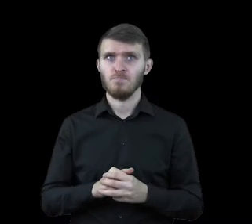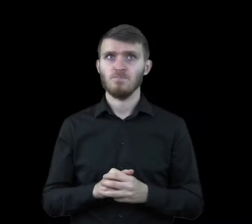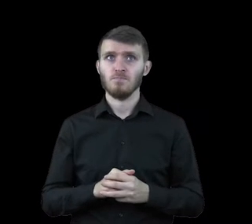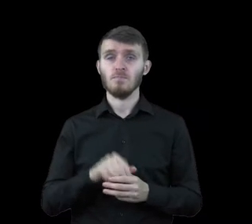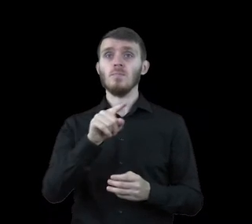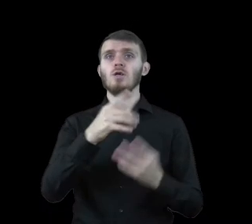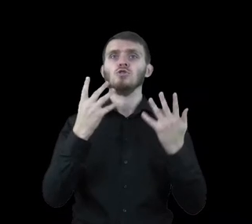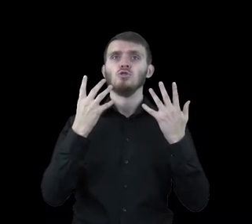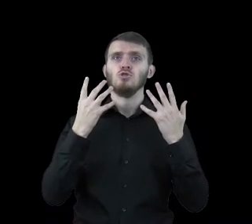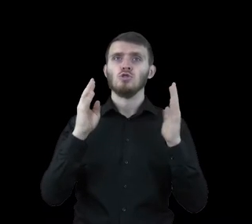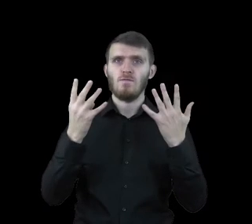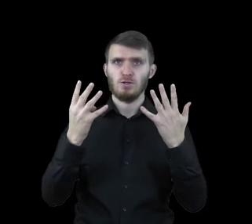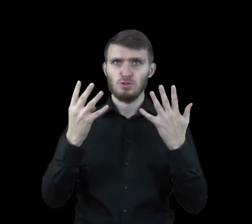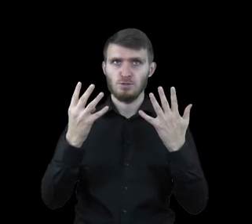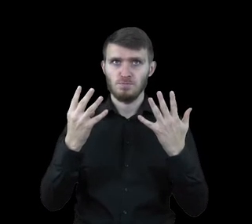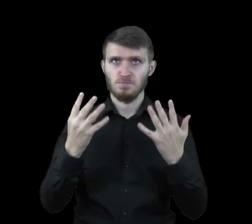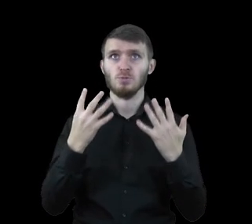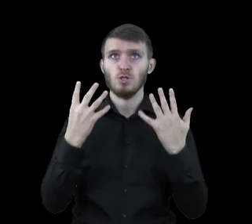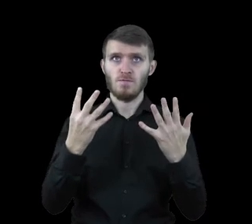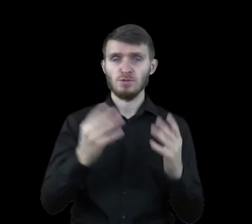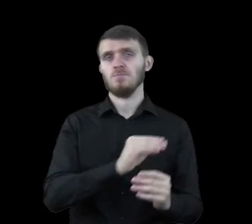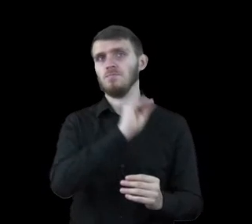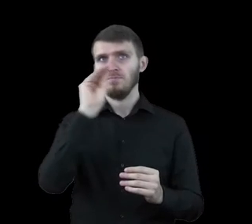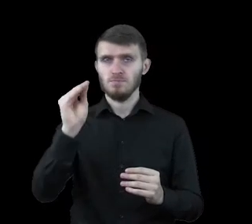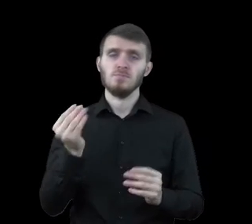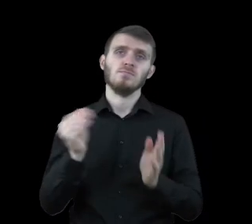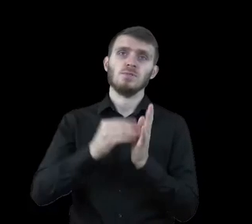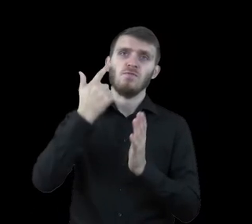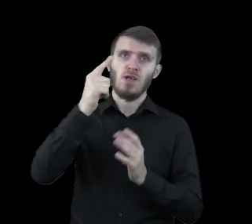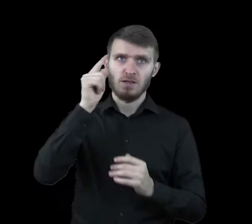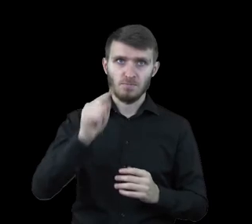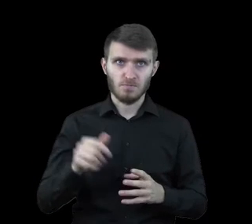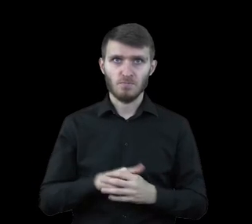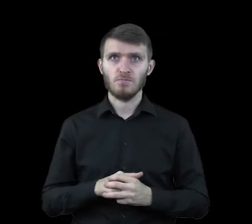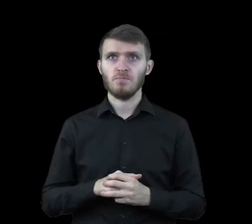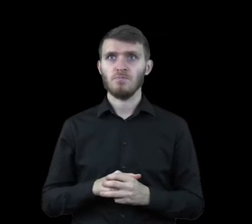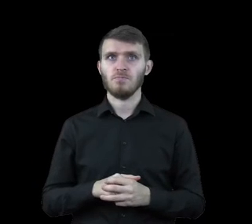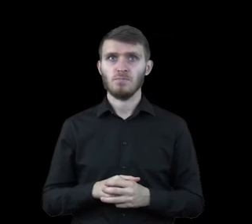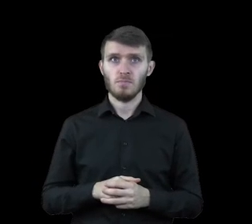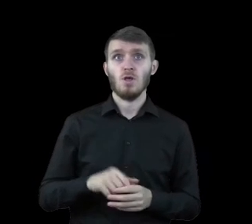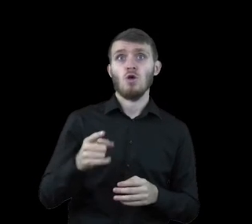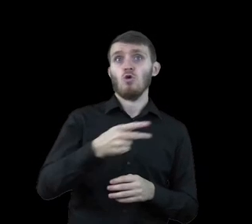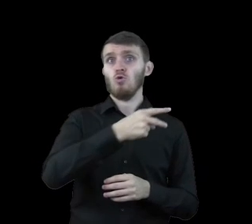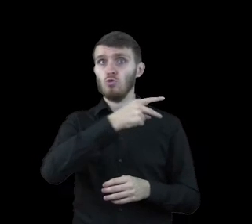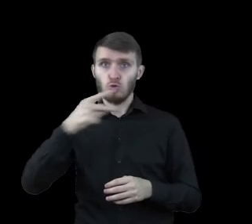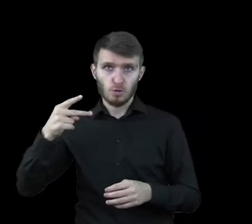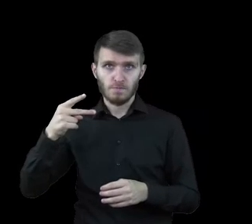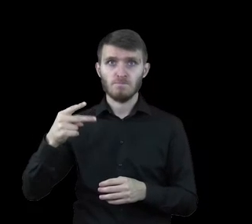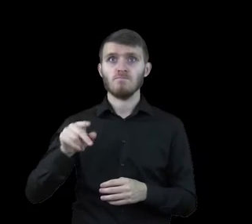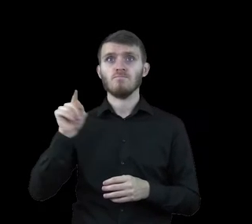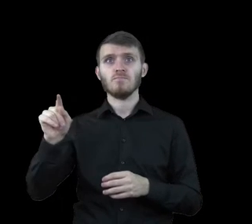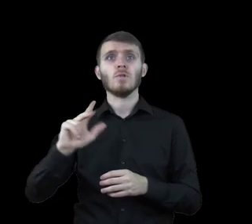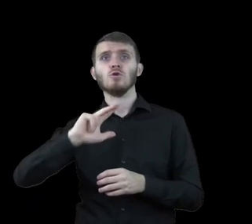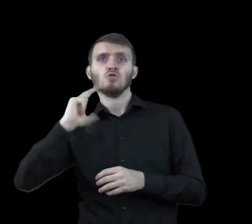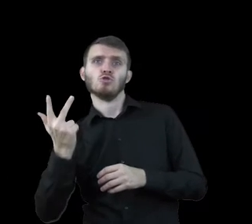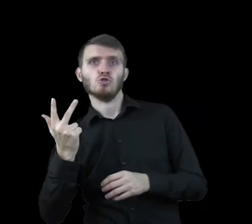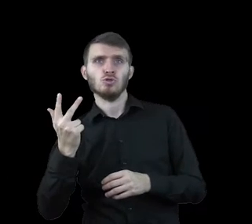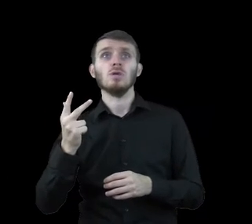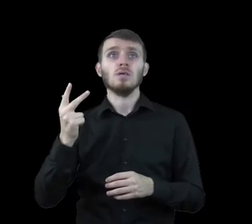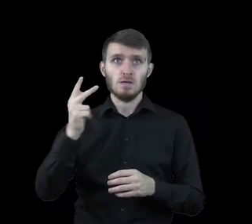drugi, długość drugiego krótszego boku, czyli będziemy mieli dziewięć kwadrat. I to równa się